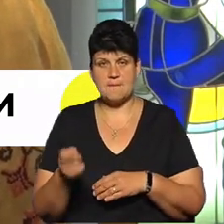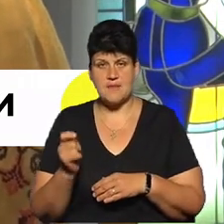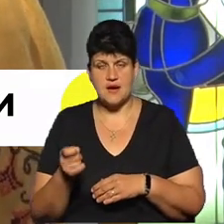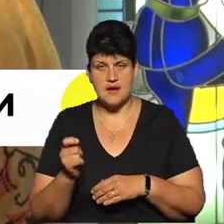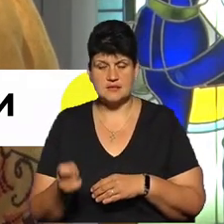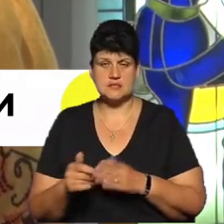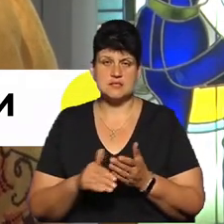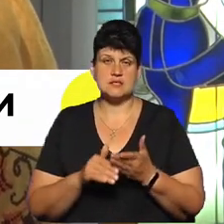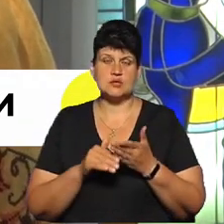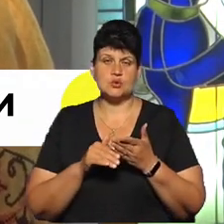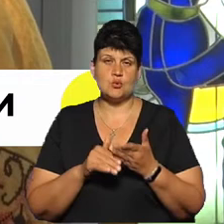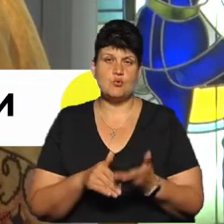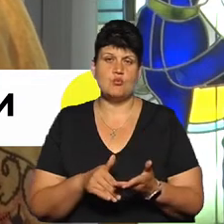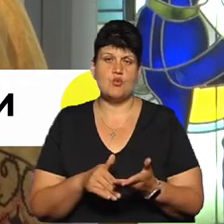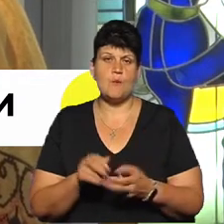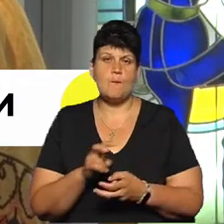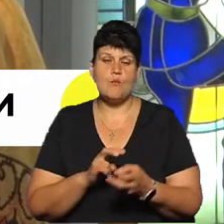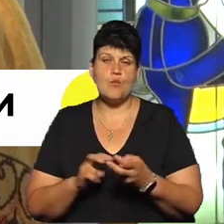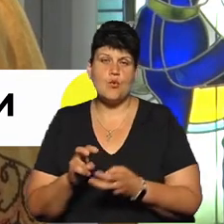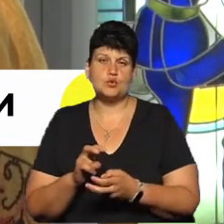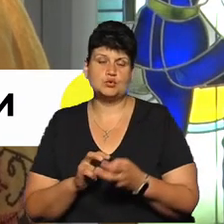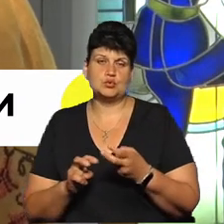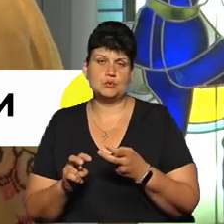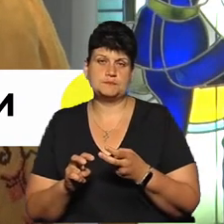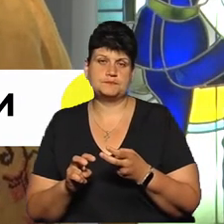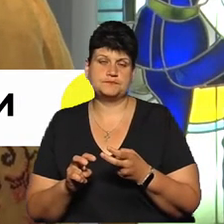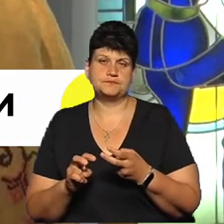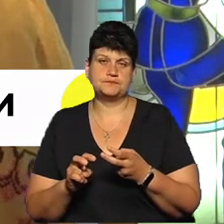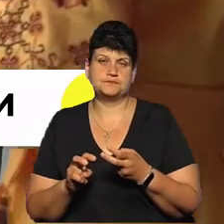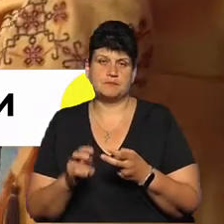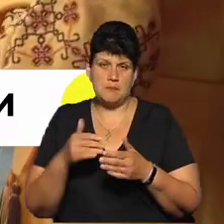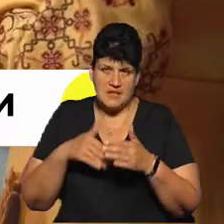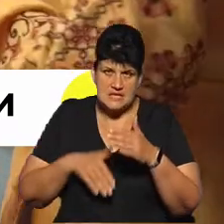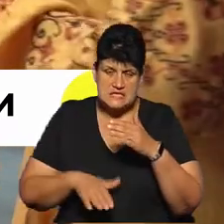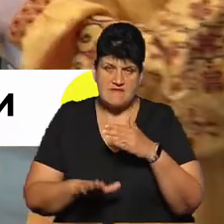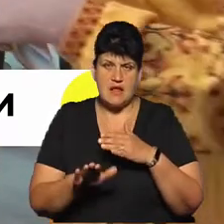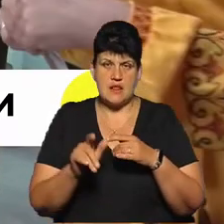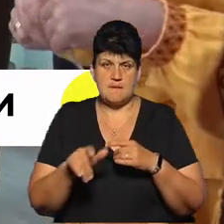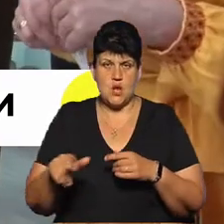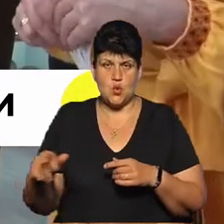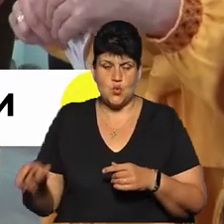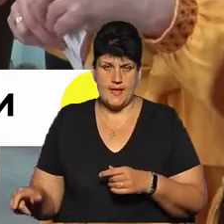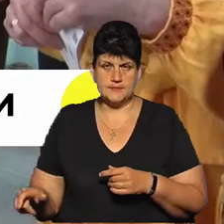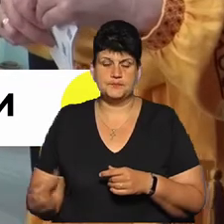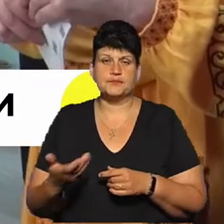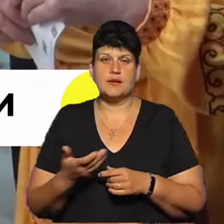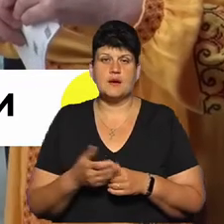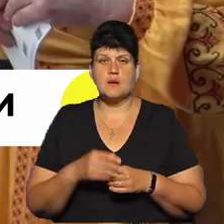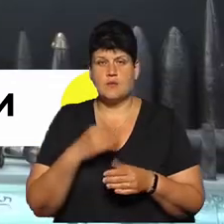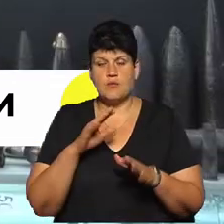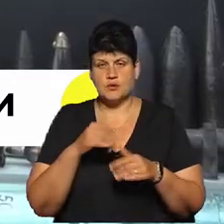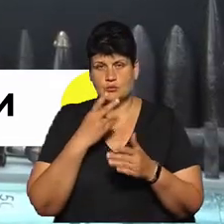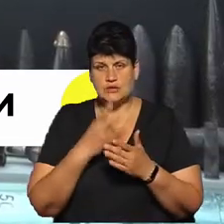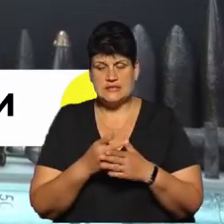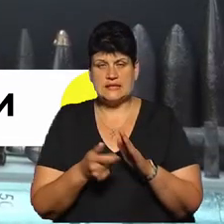із пошуком під завалами людей. Після марок презентували кімнату мінної безпеки.